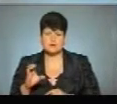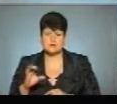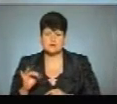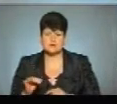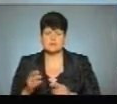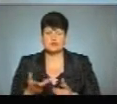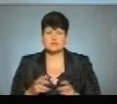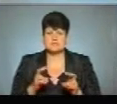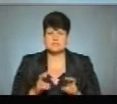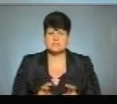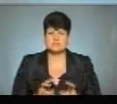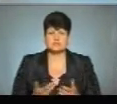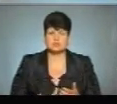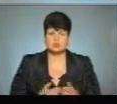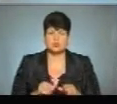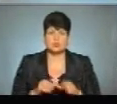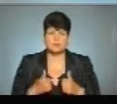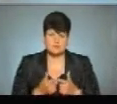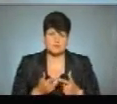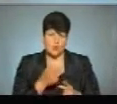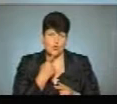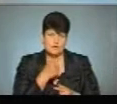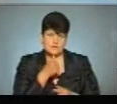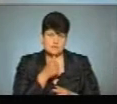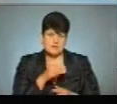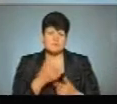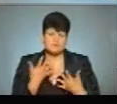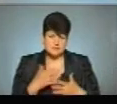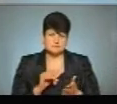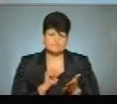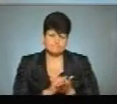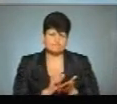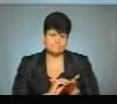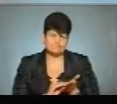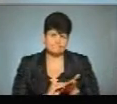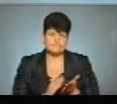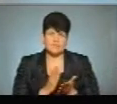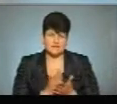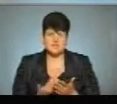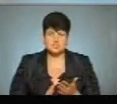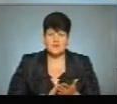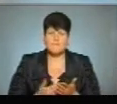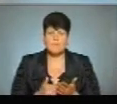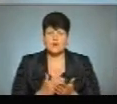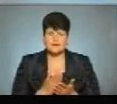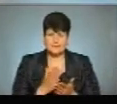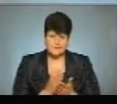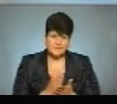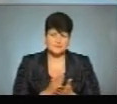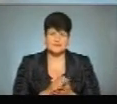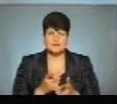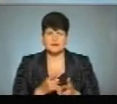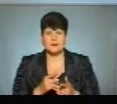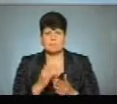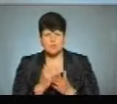житлових комісій, про які говорили експерт, ми вже опублікуємо. У нас є рубрика «Житлова політика», там інформація і анонси,